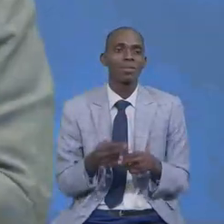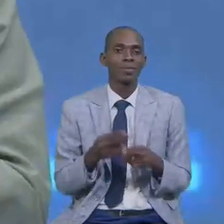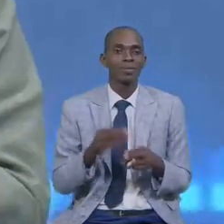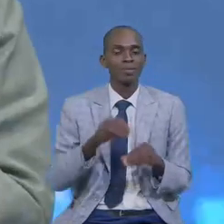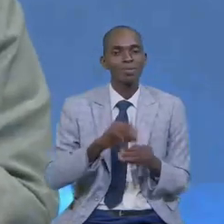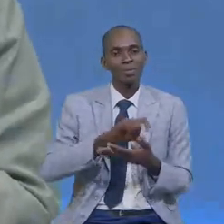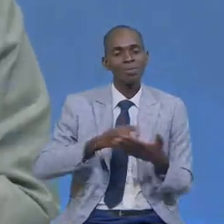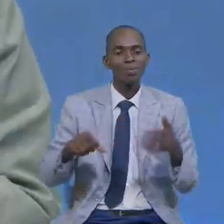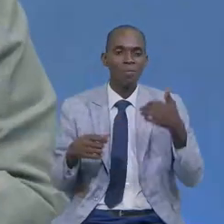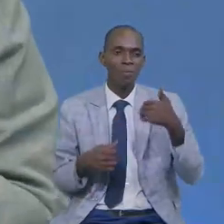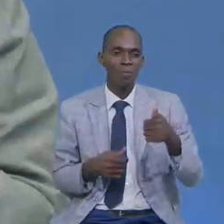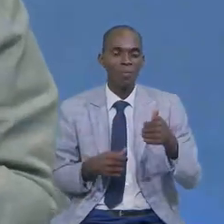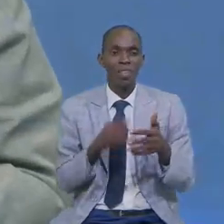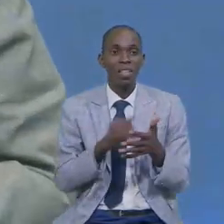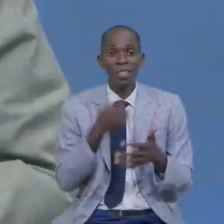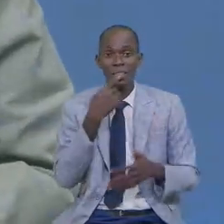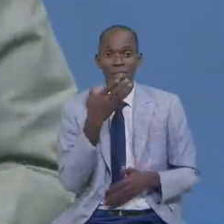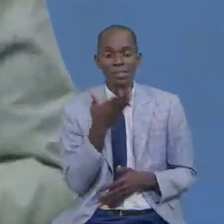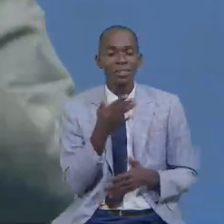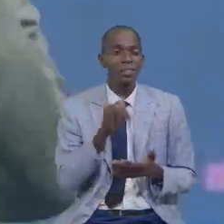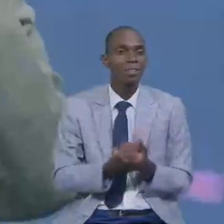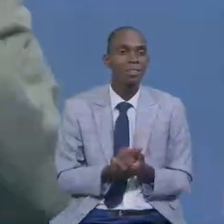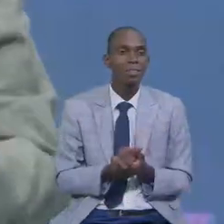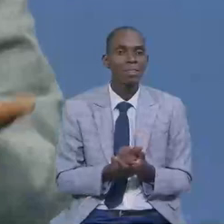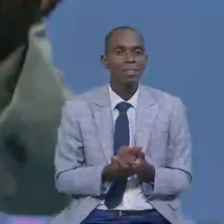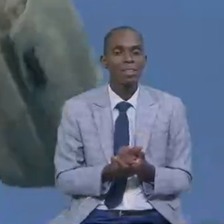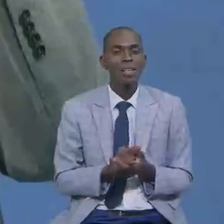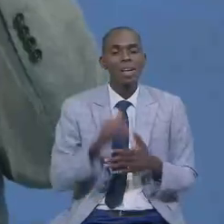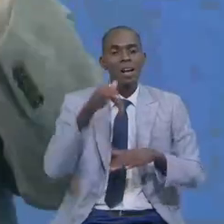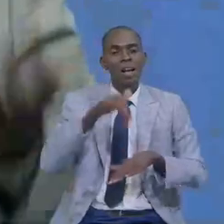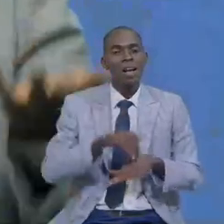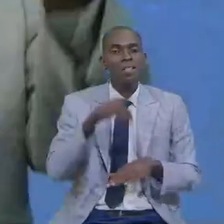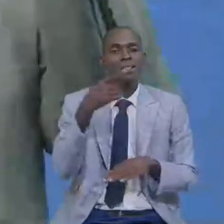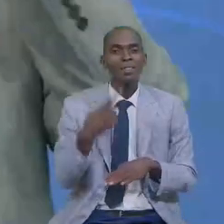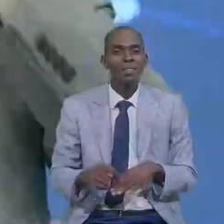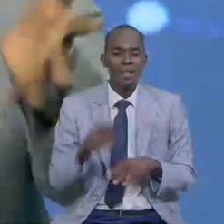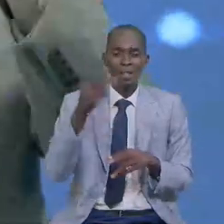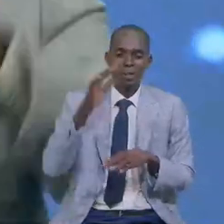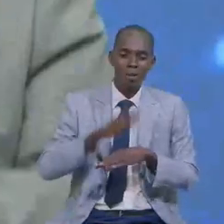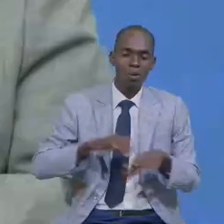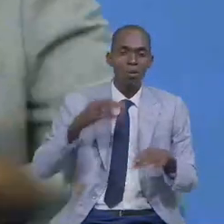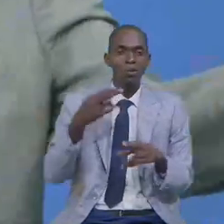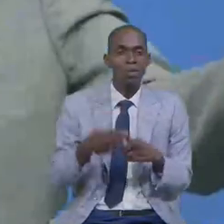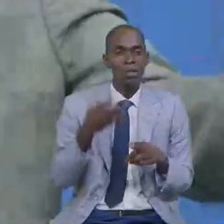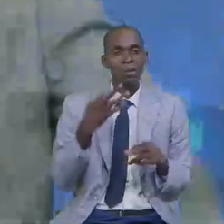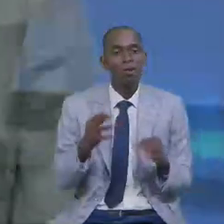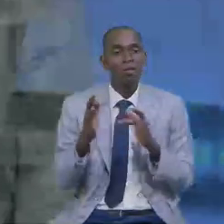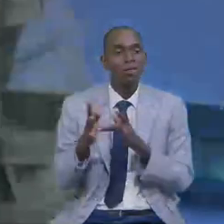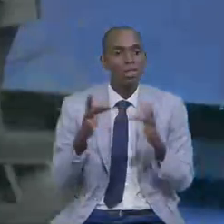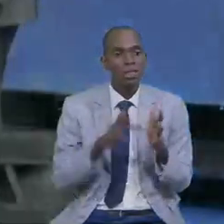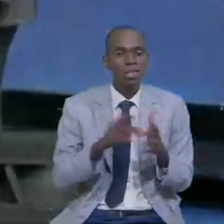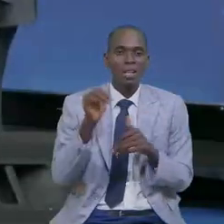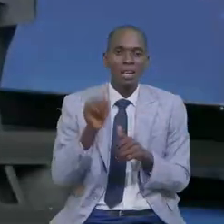10, il dit, afin qu'au nom de Jésus, tout